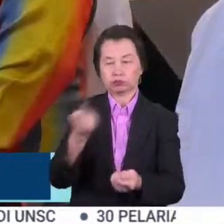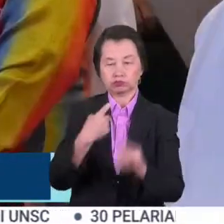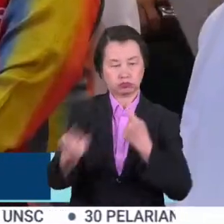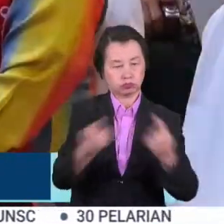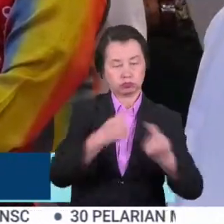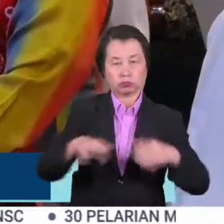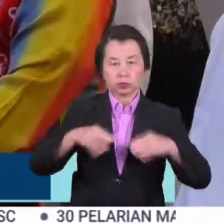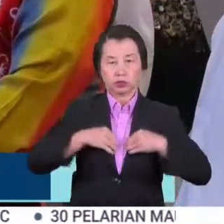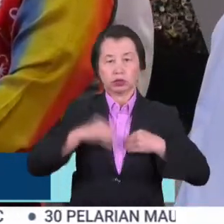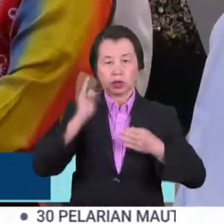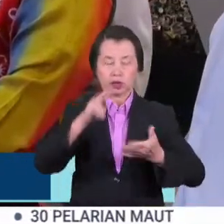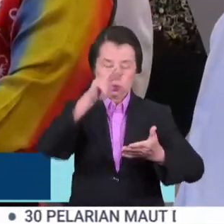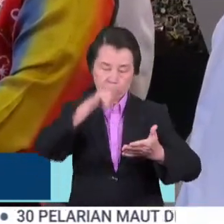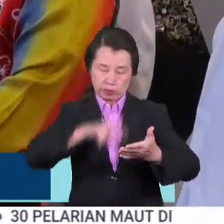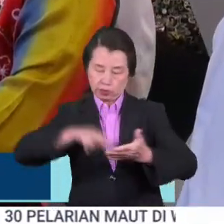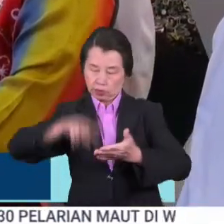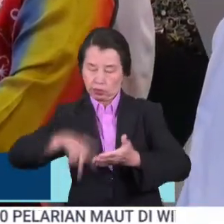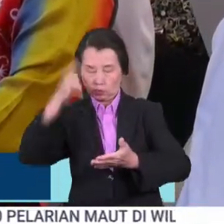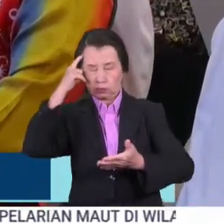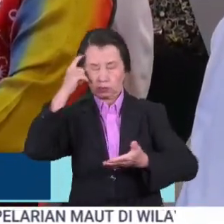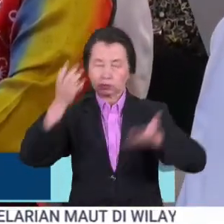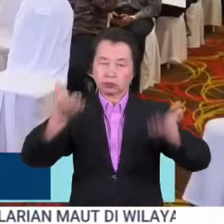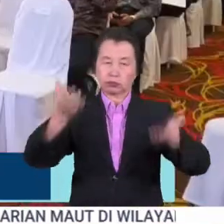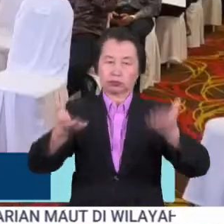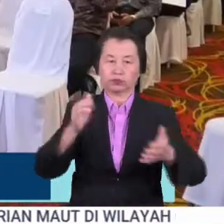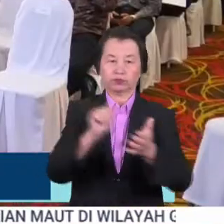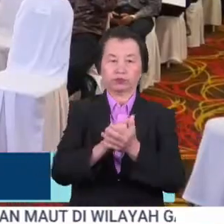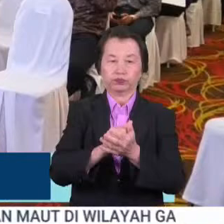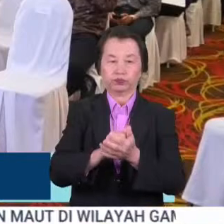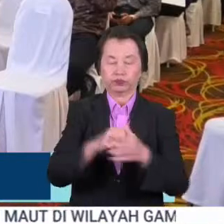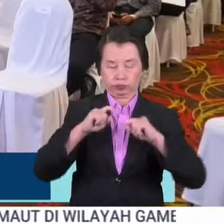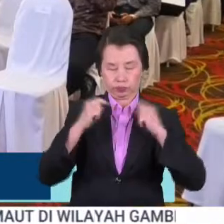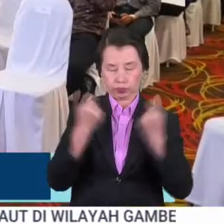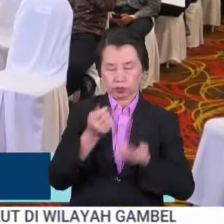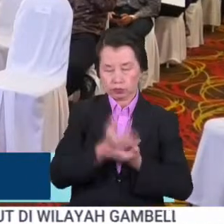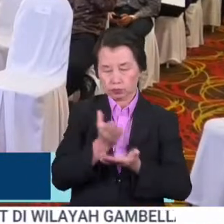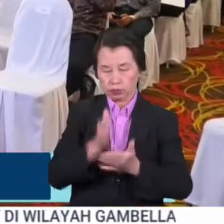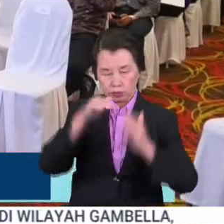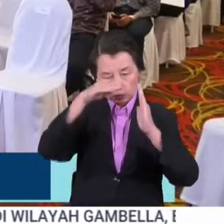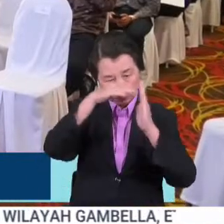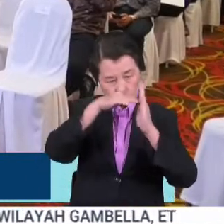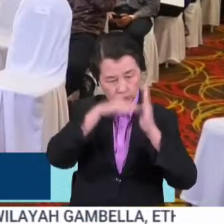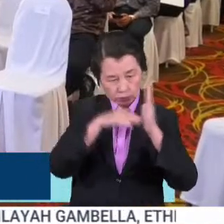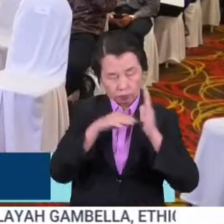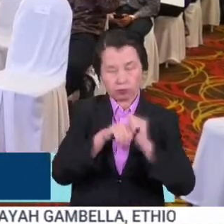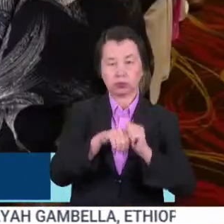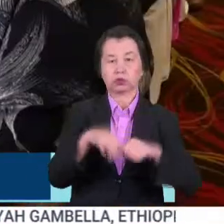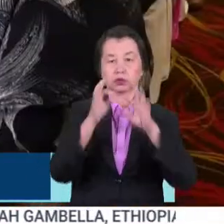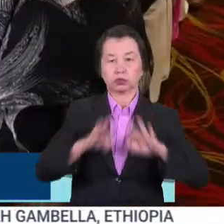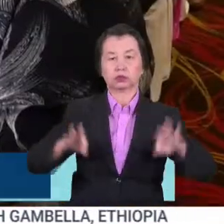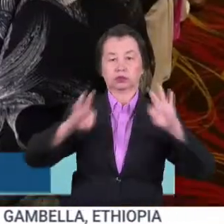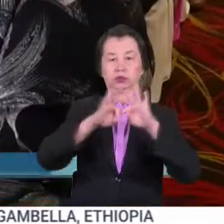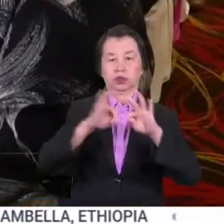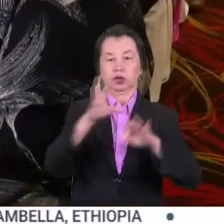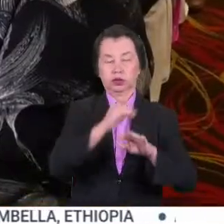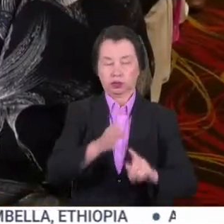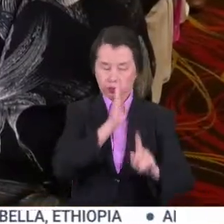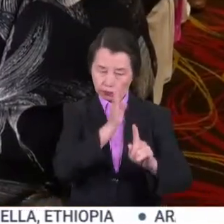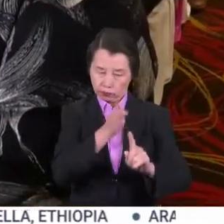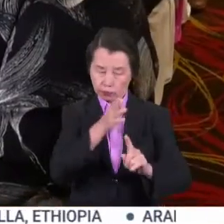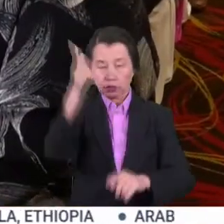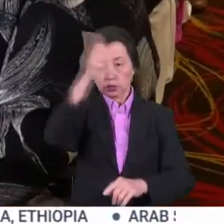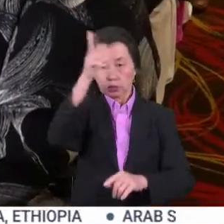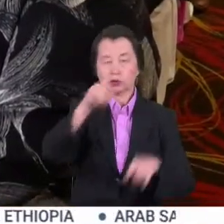yang diterima akan diteliti untuk pertimbangan. Pasukan belanjawan akan membuat perincian terhadap keutamaan serta fokus